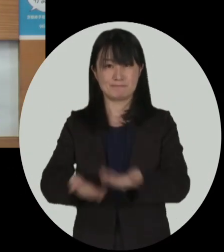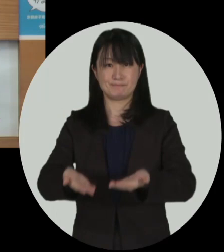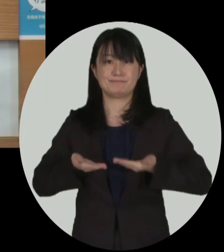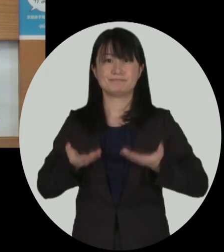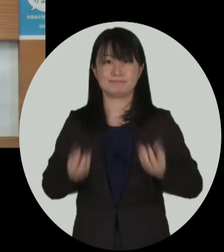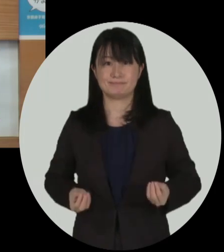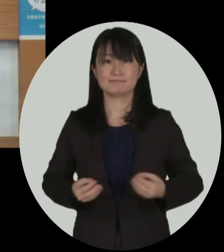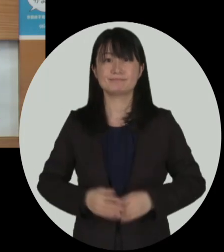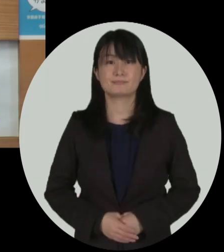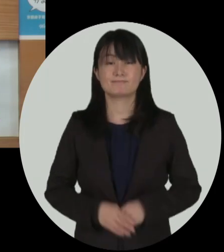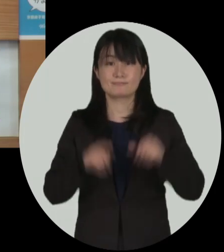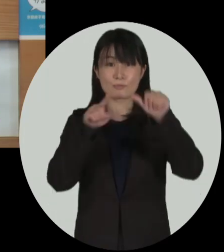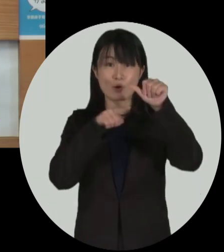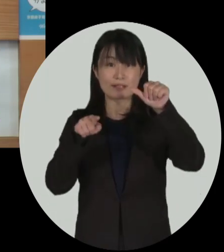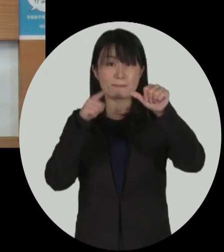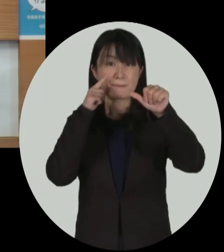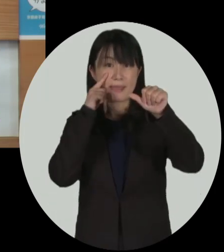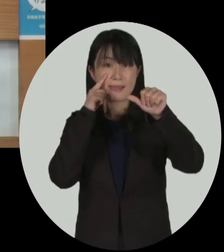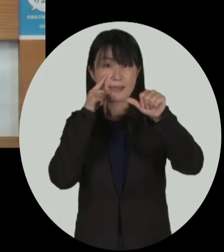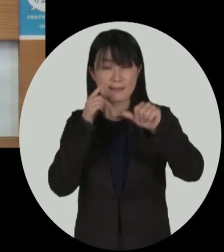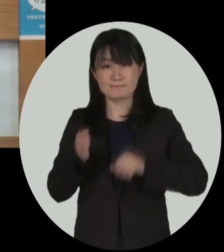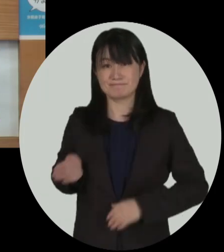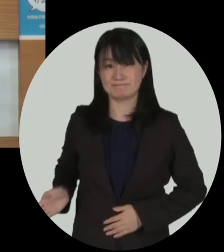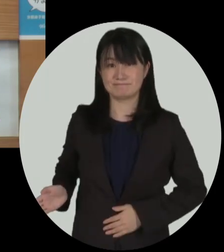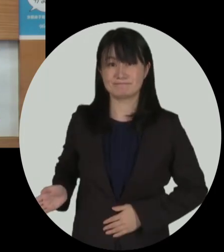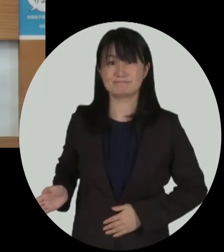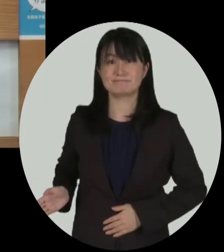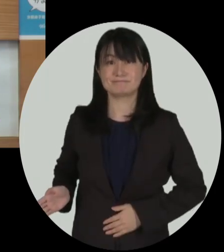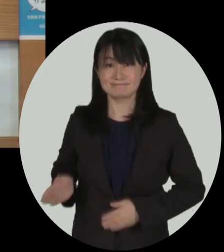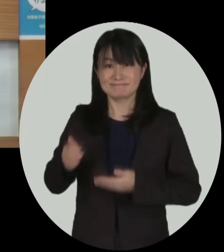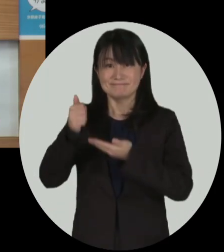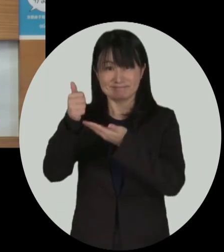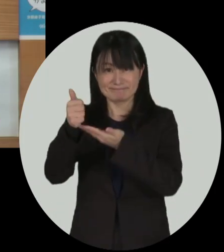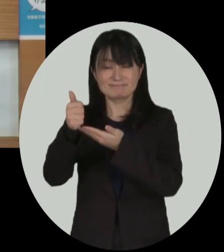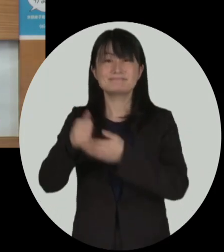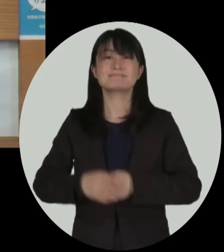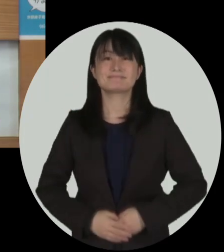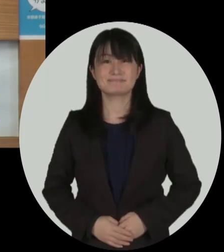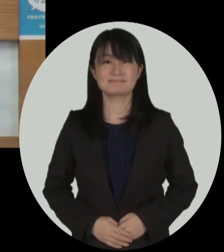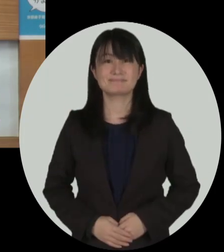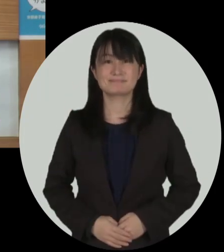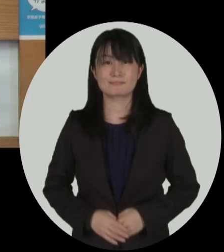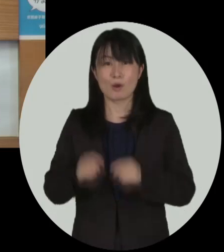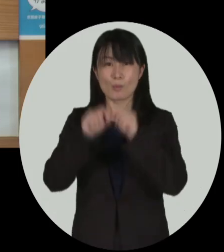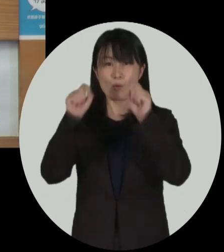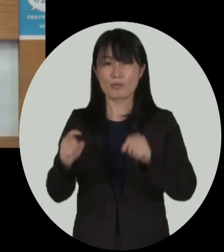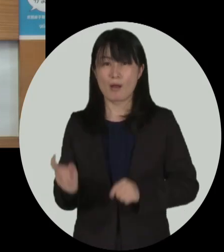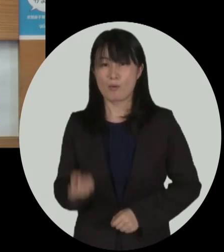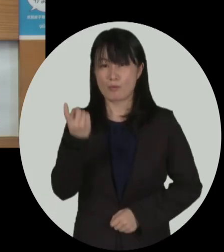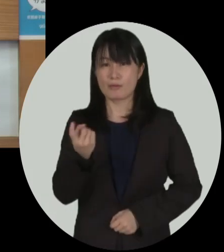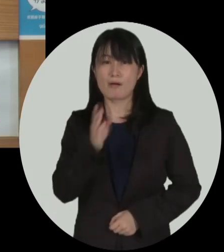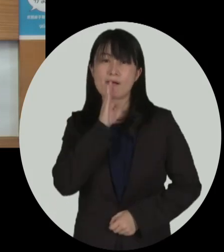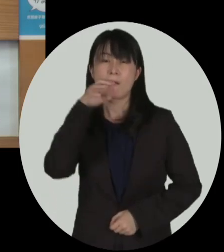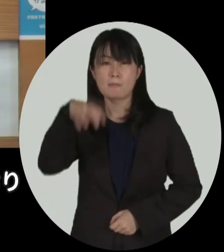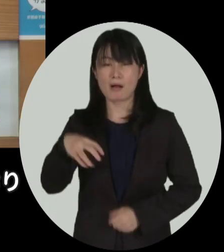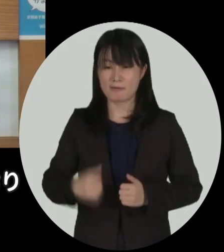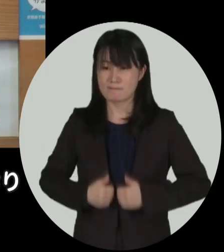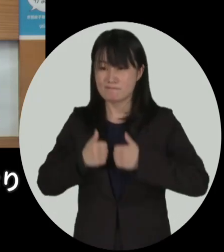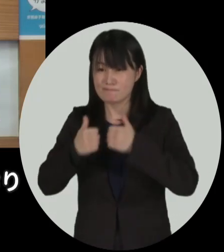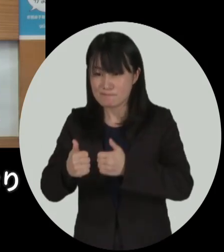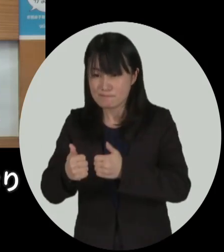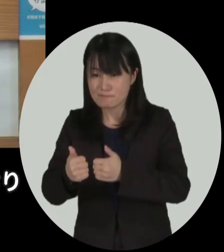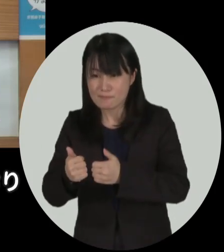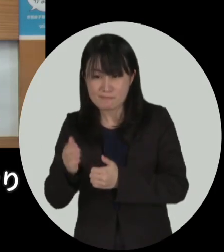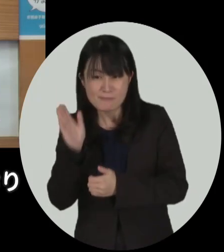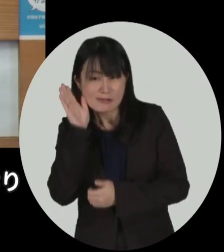哲学者の鷲田清和様でございます。問題が発生している現場に出向いて他者の声を聞く臨床